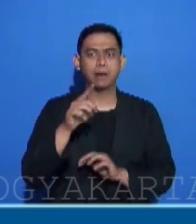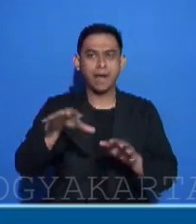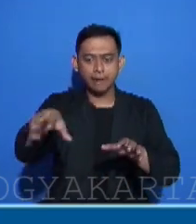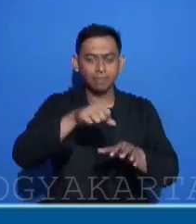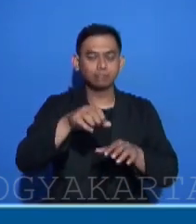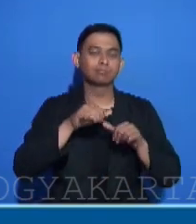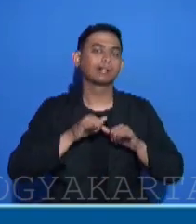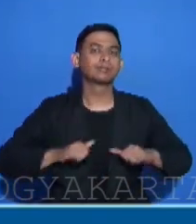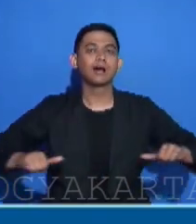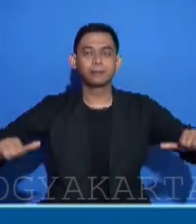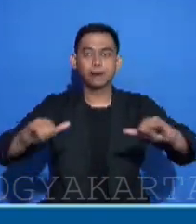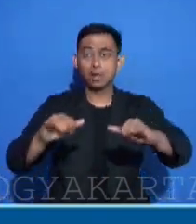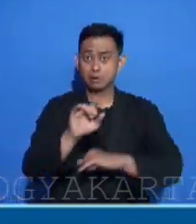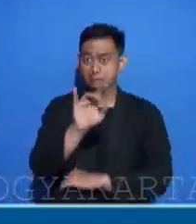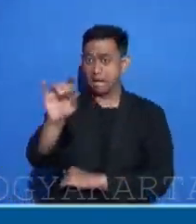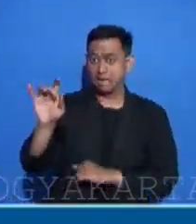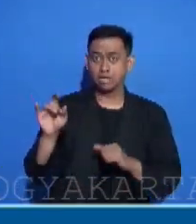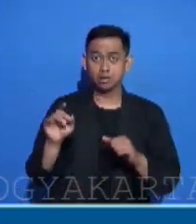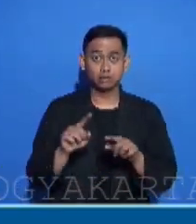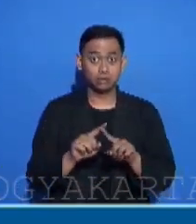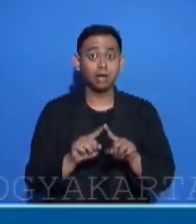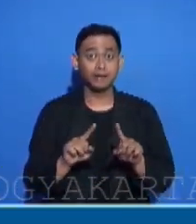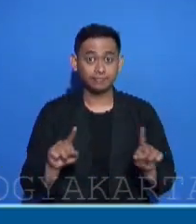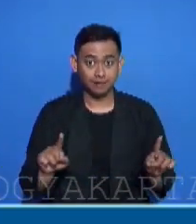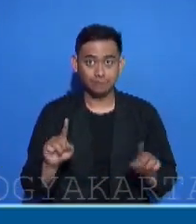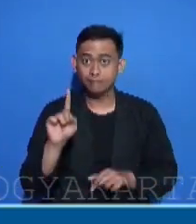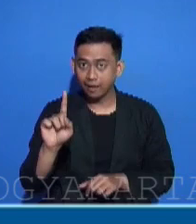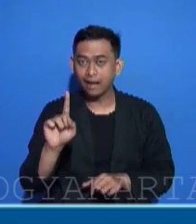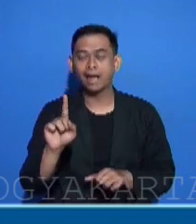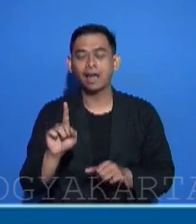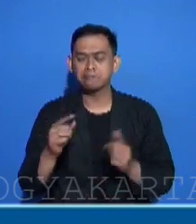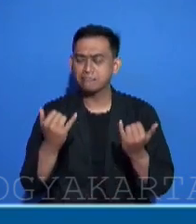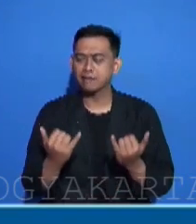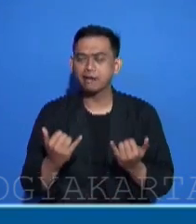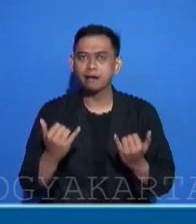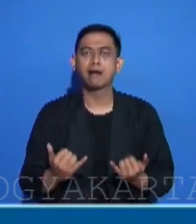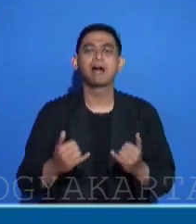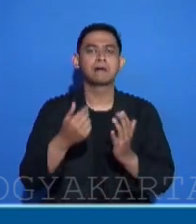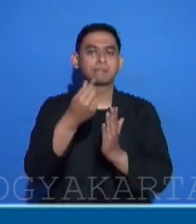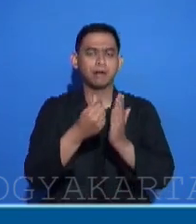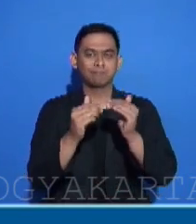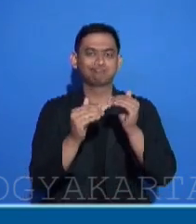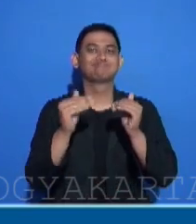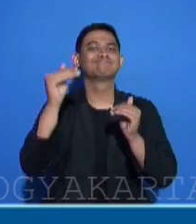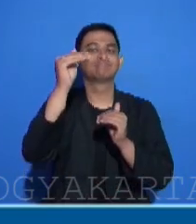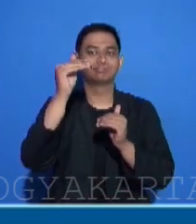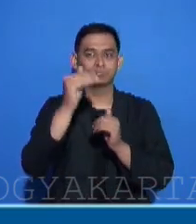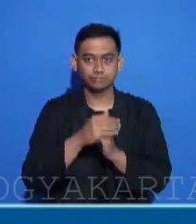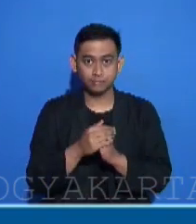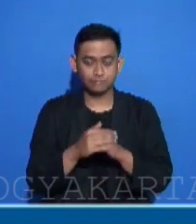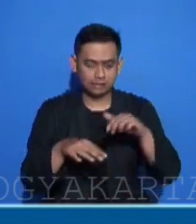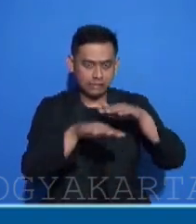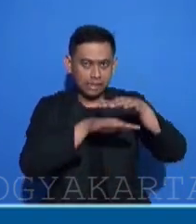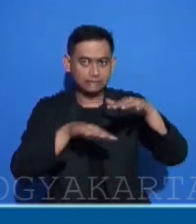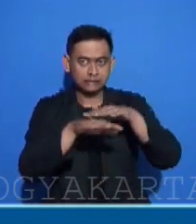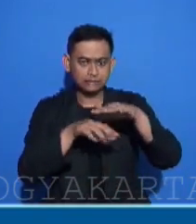ing pundi-pundi papan. Ananging ik wekdal sak menika pengaosing brambet wiwit mindhak malih. Ada dasar paniti periksa ingkang